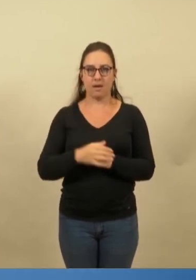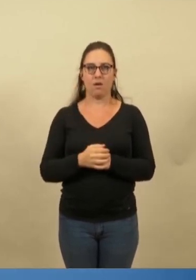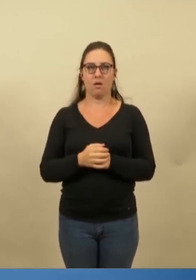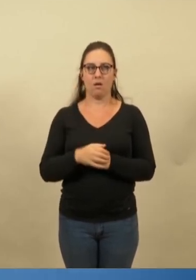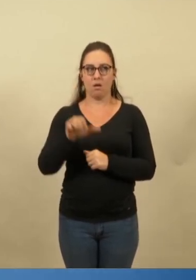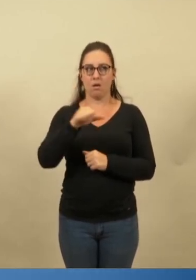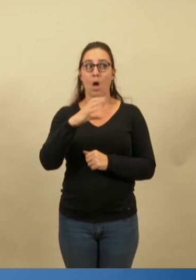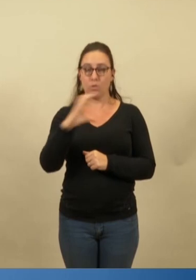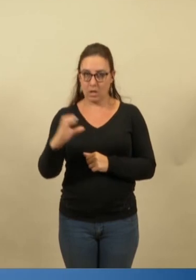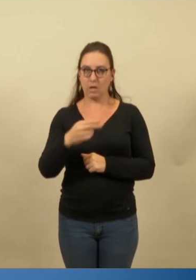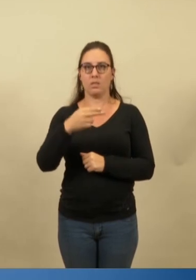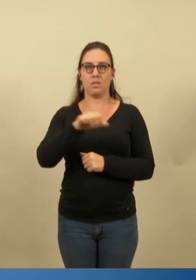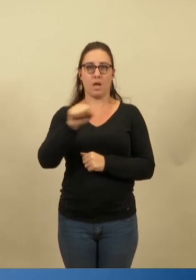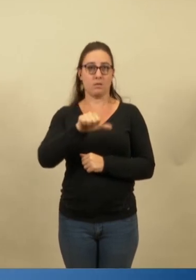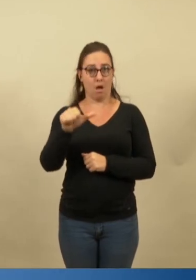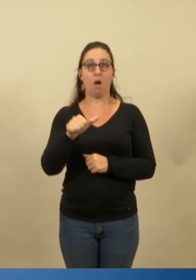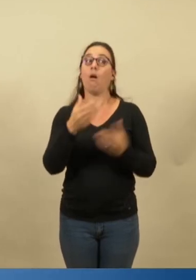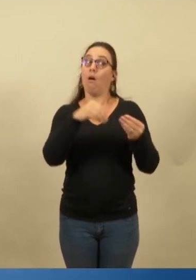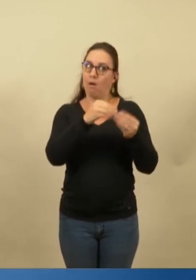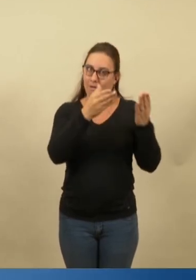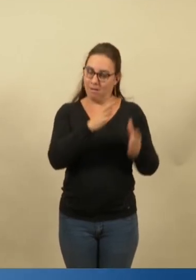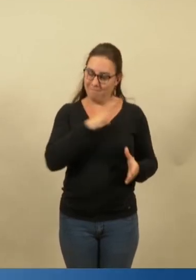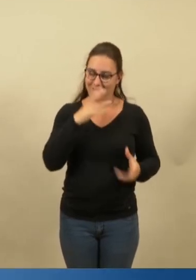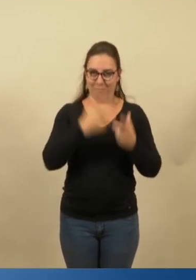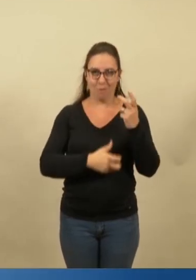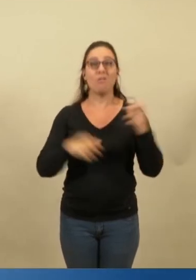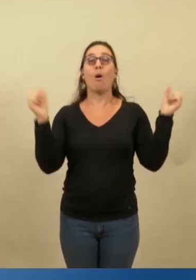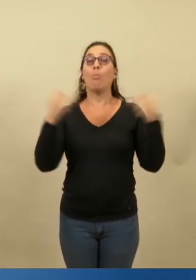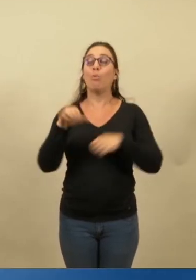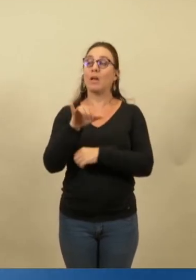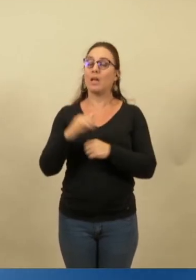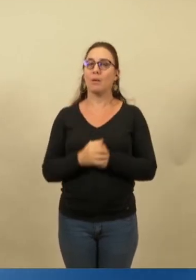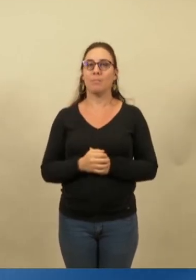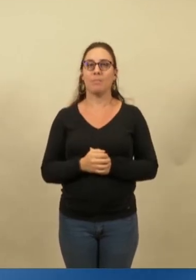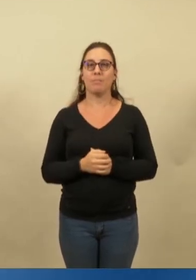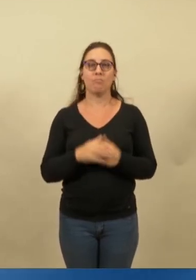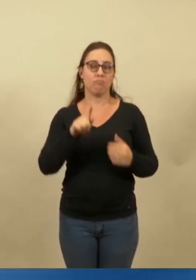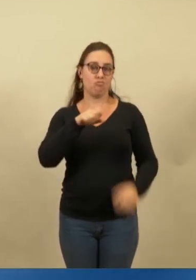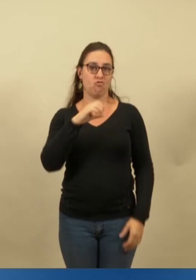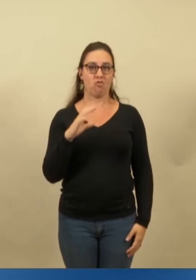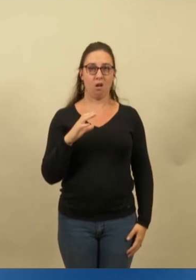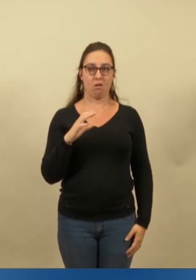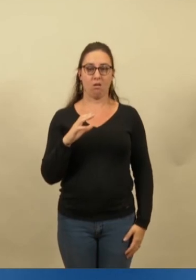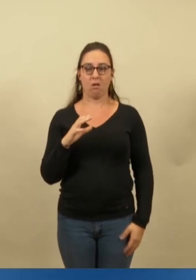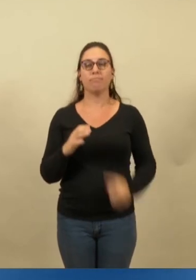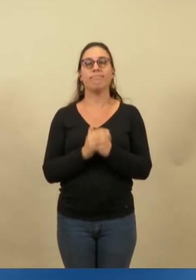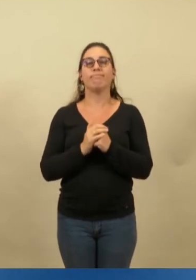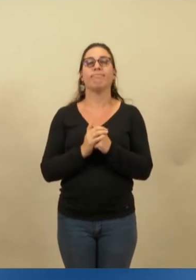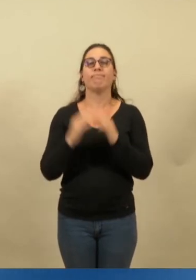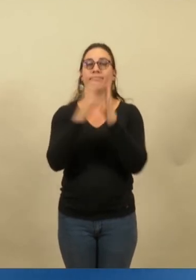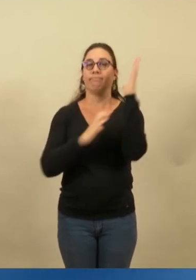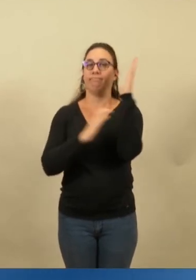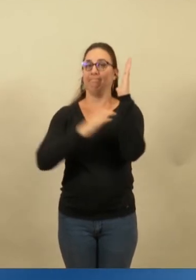AEC NASA et bas la broche qui vote pour GECK la délibération est